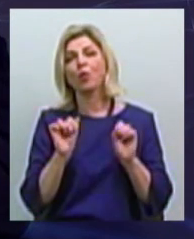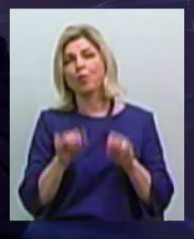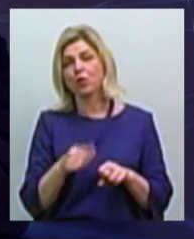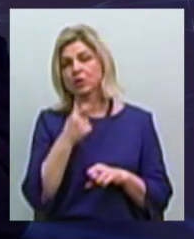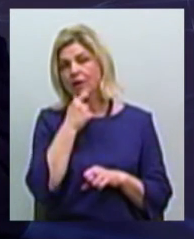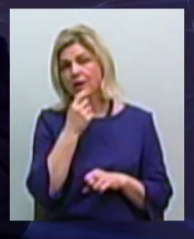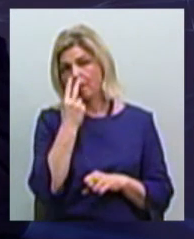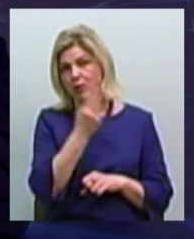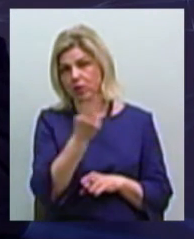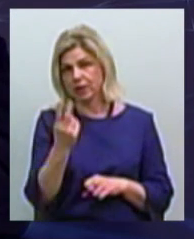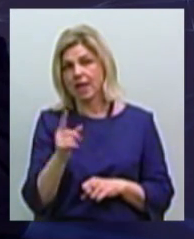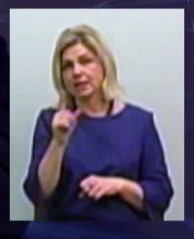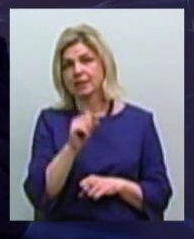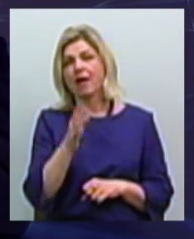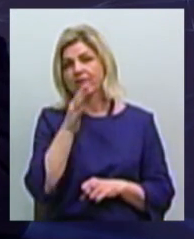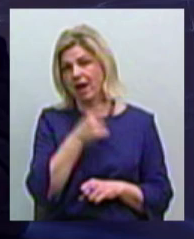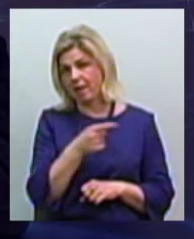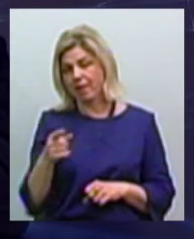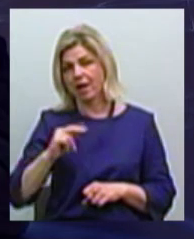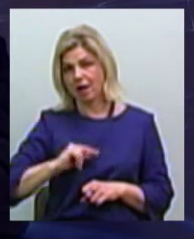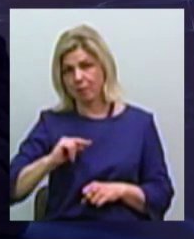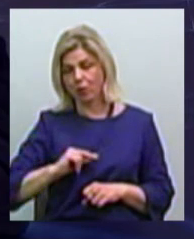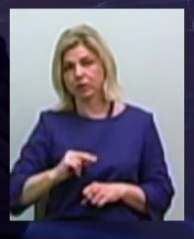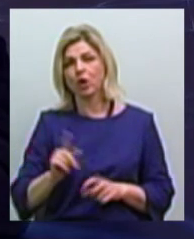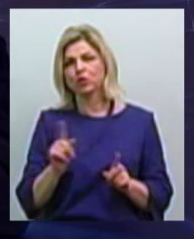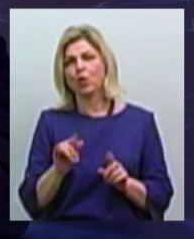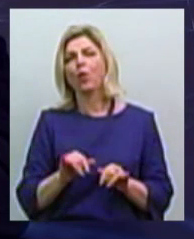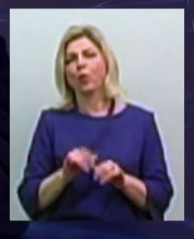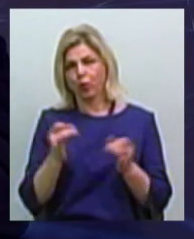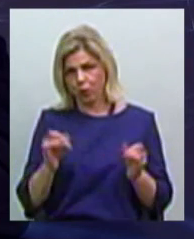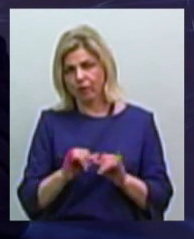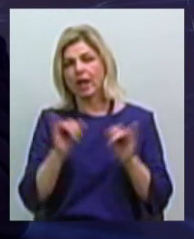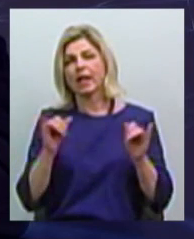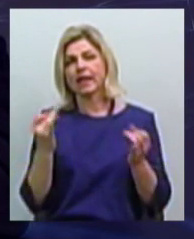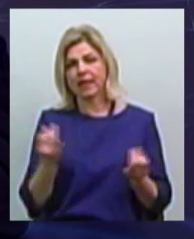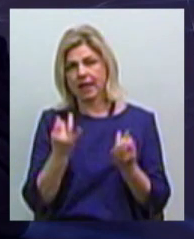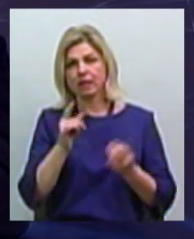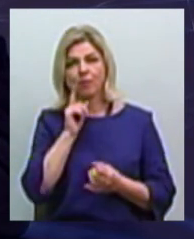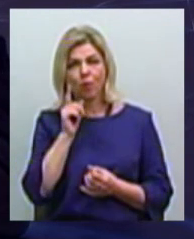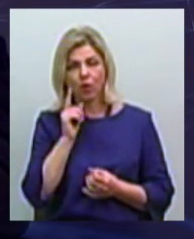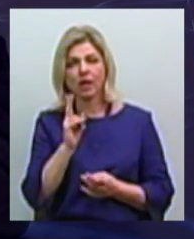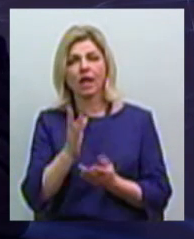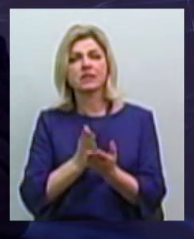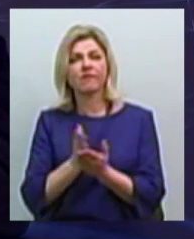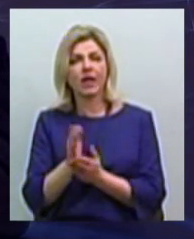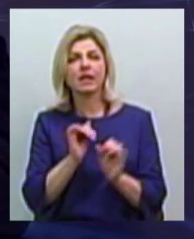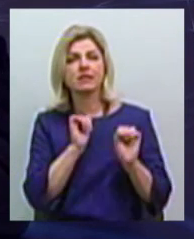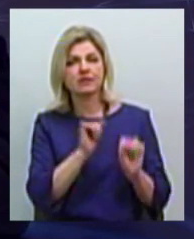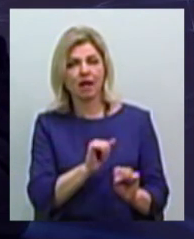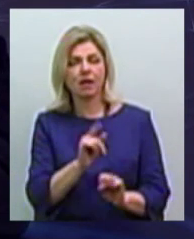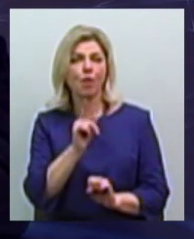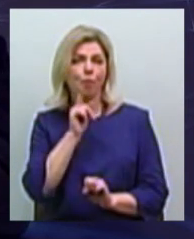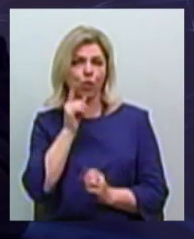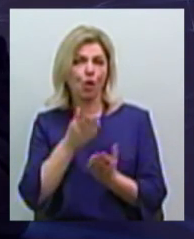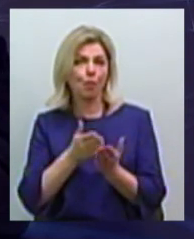за час роботи системи безоплатної правової допомоги? Це однозначно зростання інтересу молоді до сфери правозахисту, до сфери молодіжної